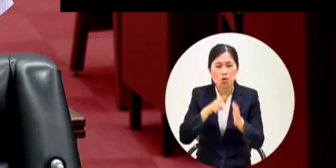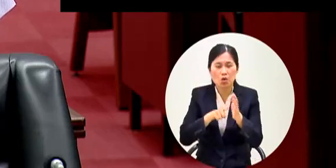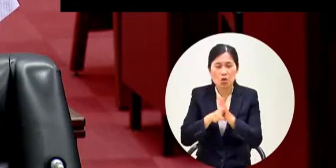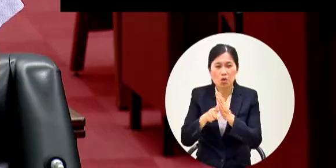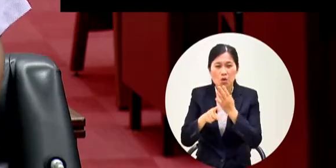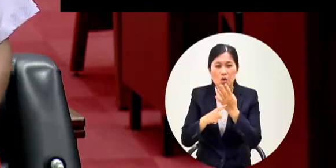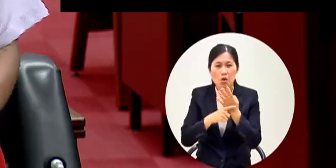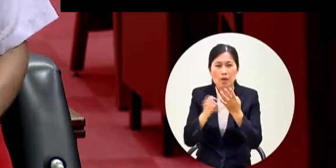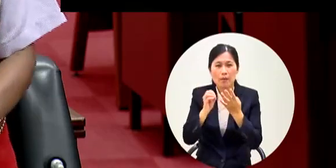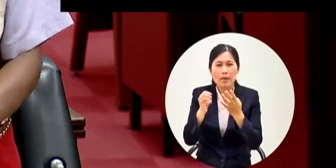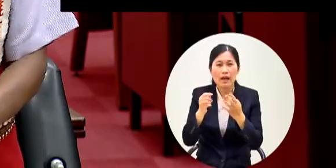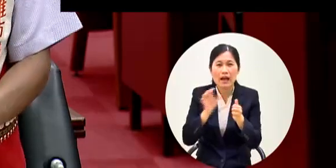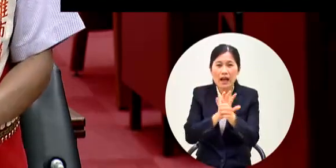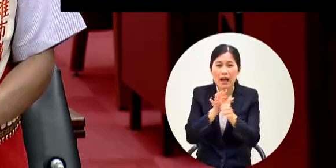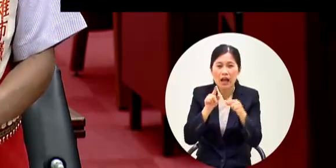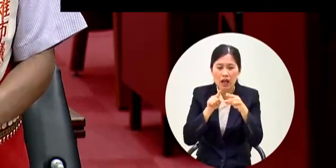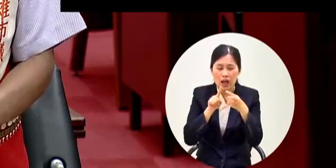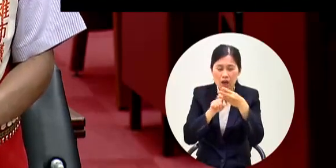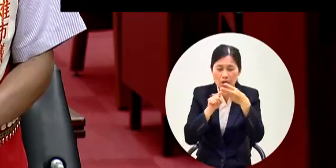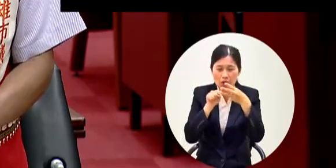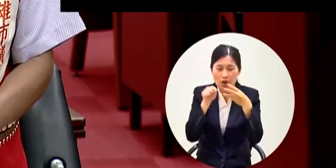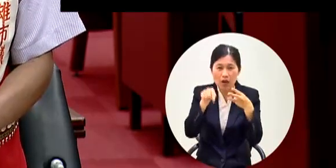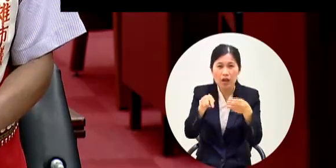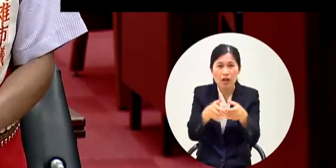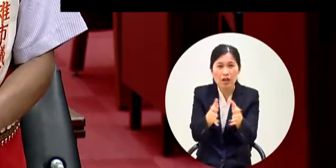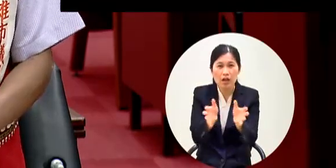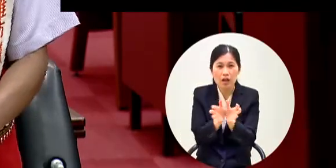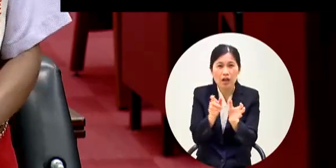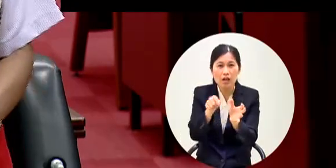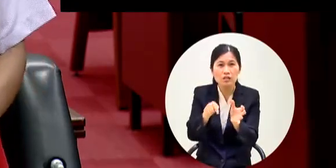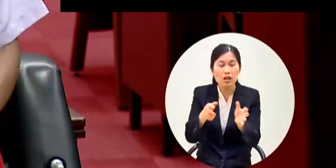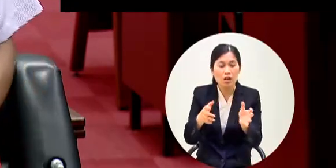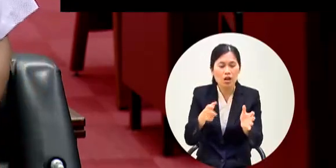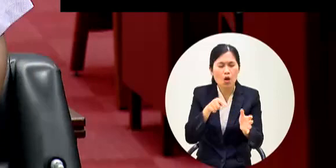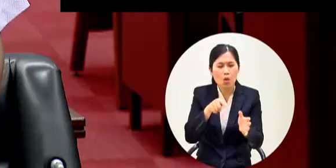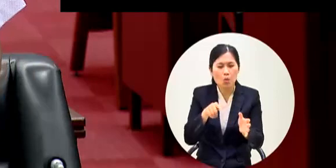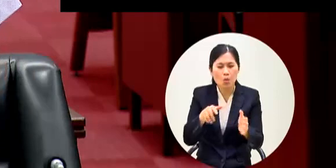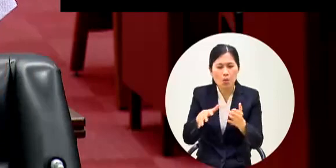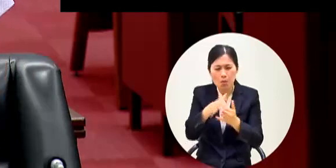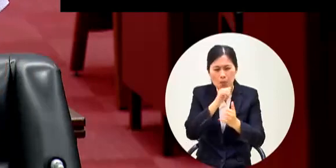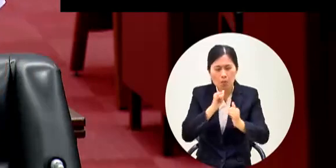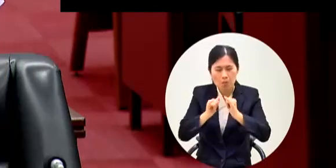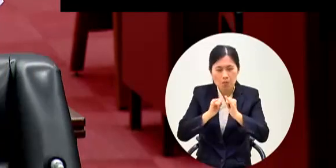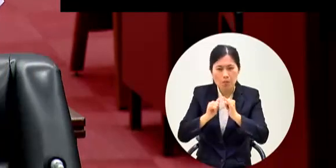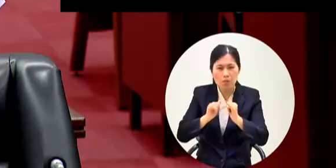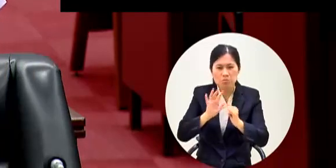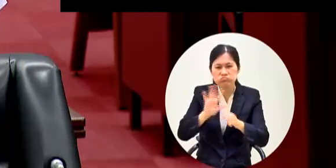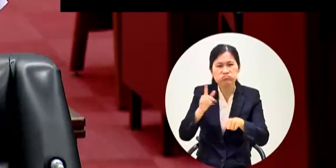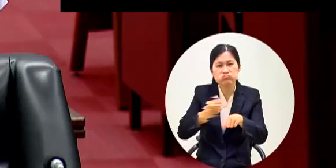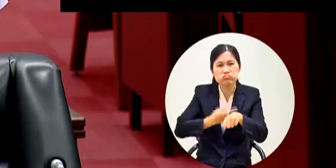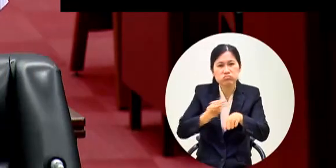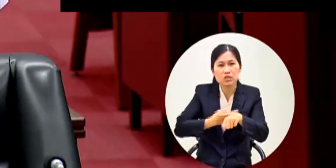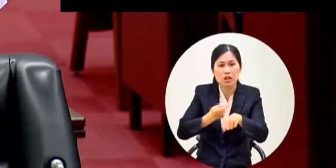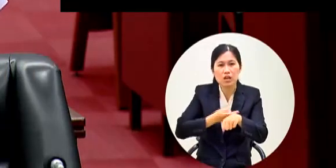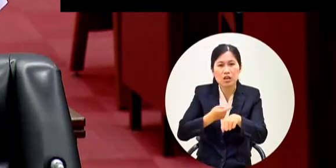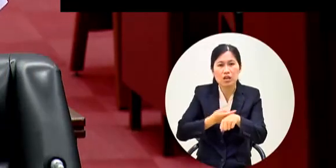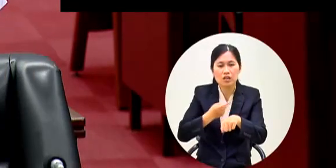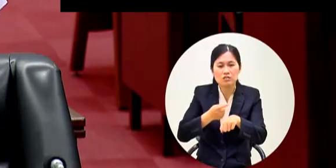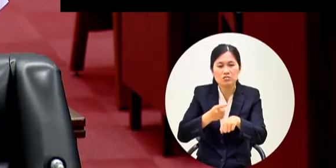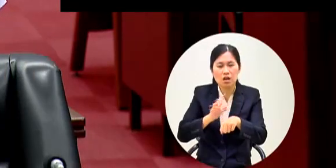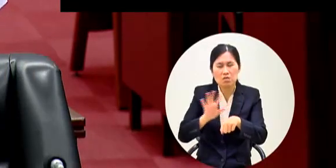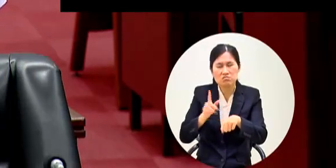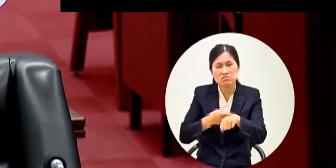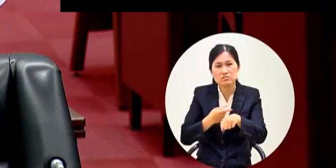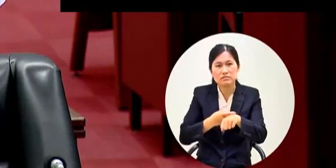希望本席讲这句话哈，没有让你感觉到说你没有从事专业。